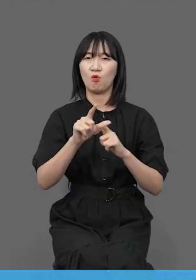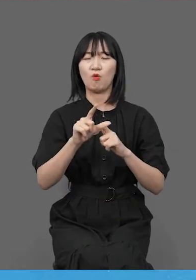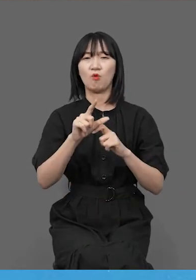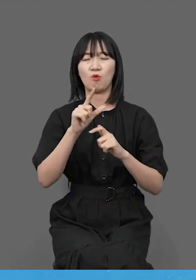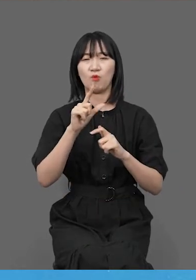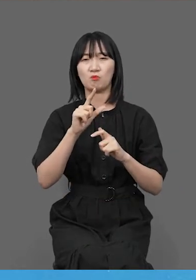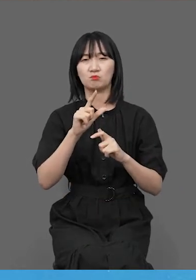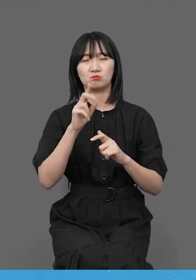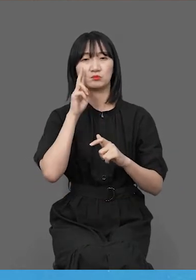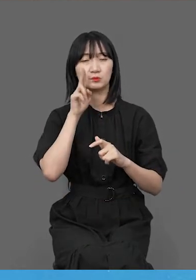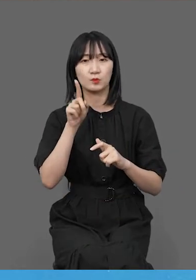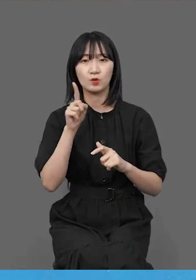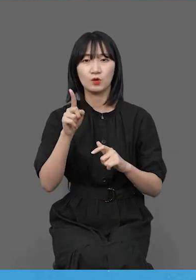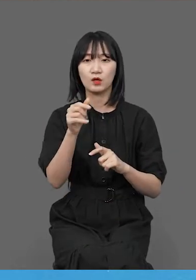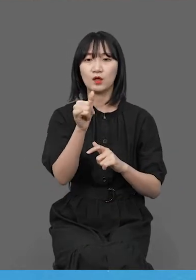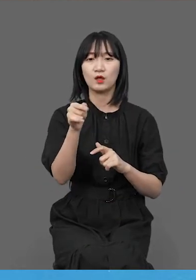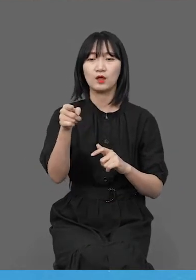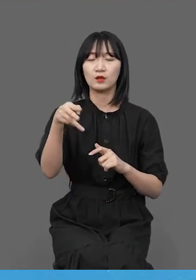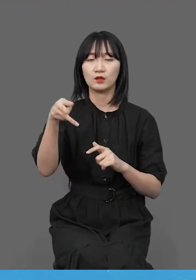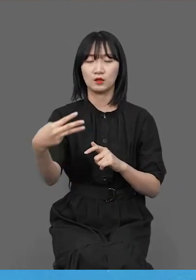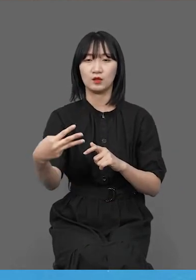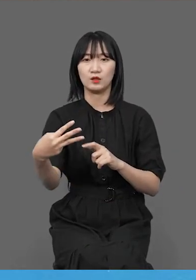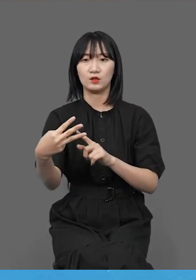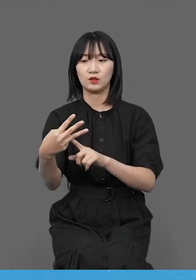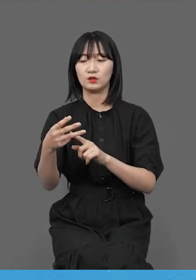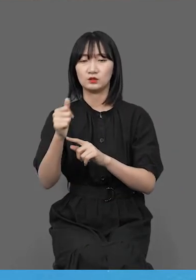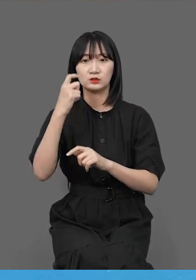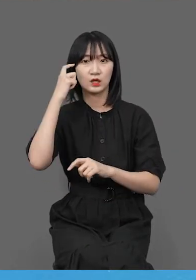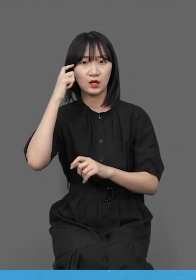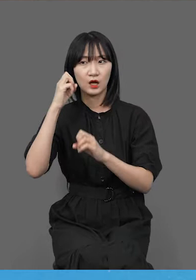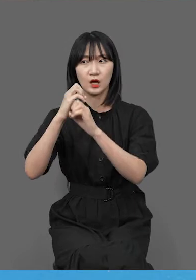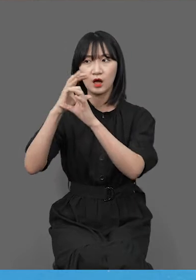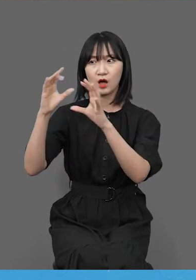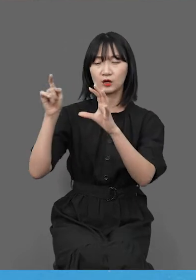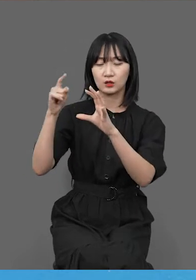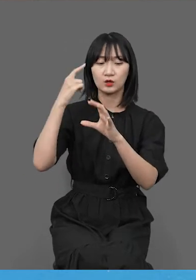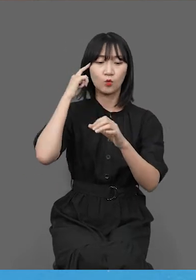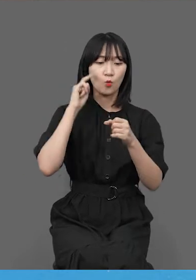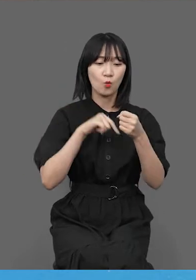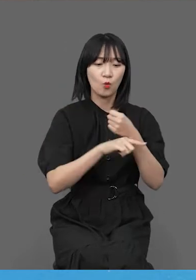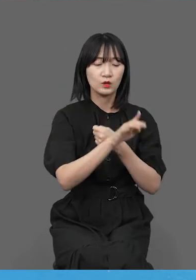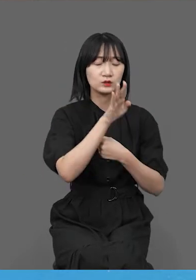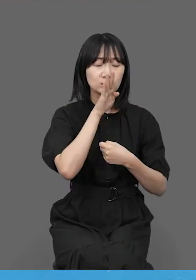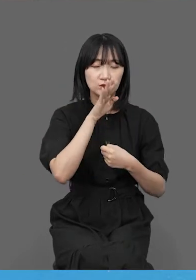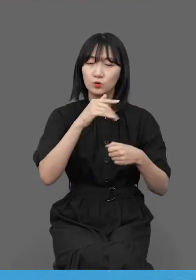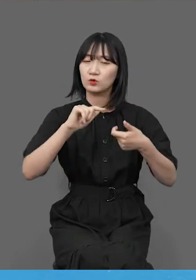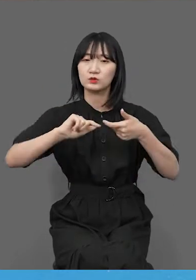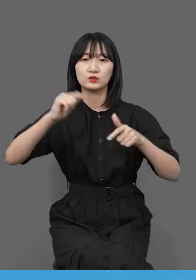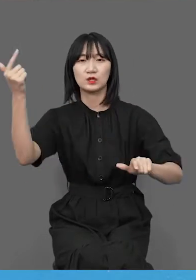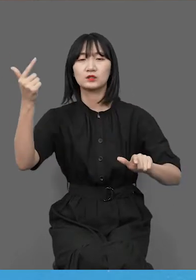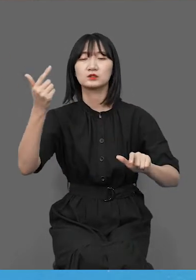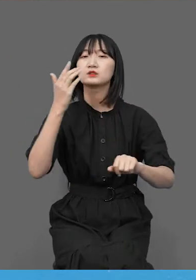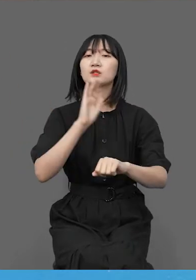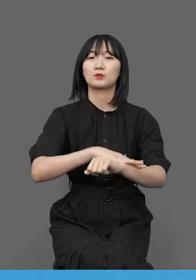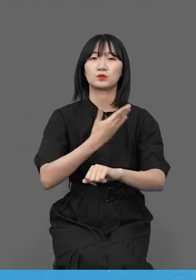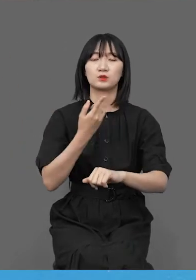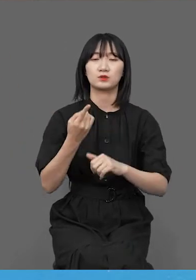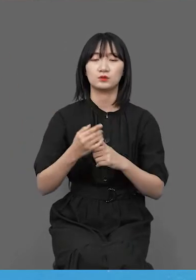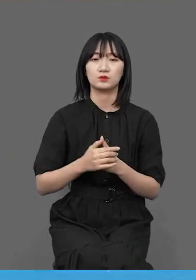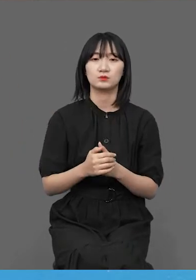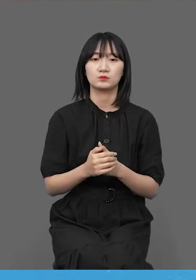헤켈의 생각이 실제 과학적 사실과는 완전히 다른 잘못된 생각이었다. 실제 사진을